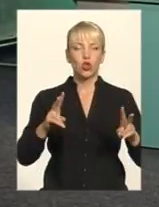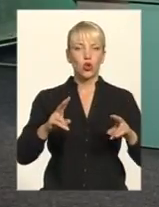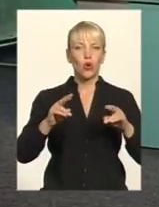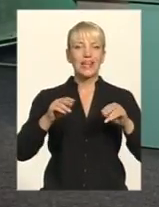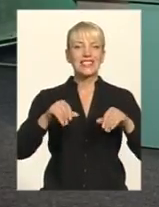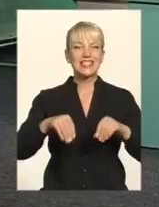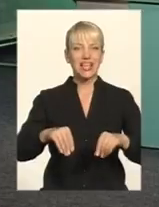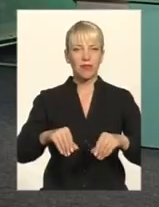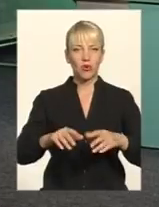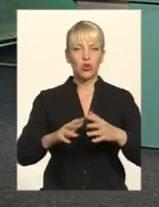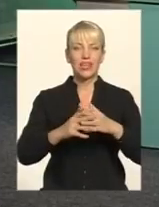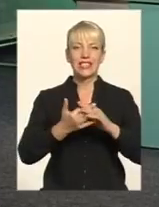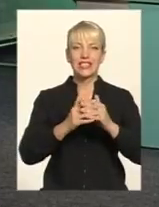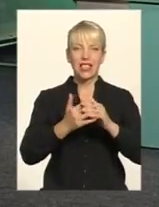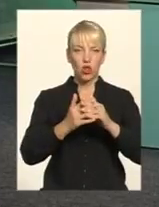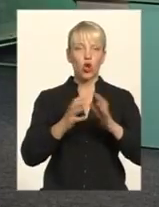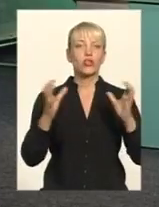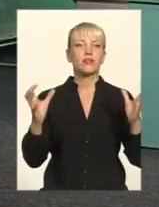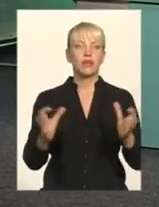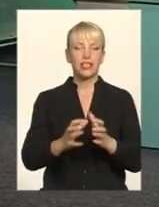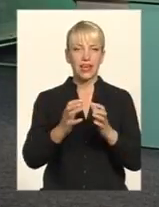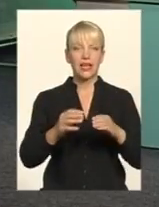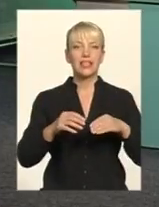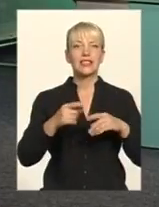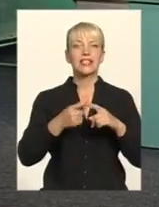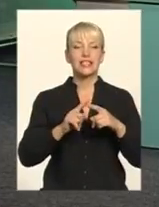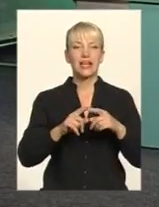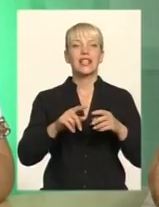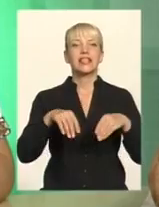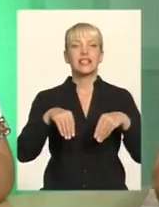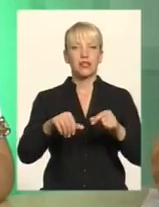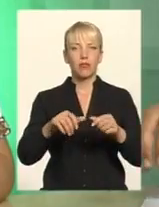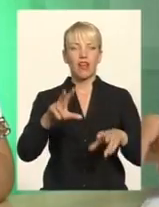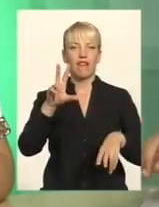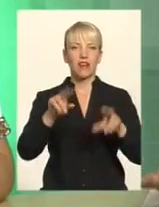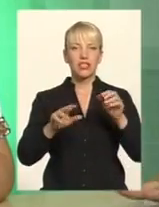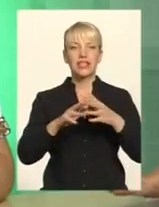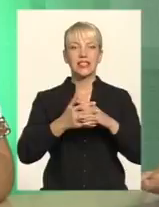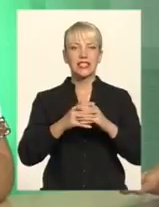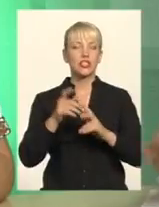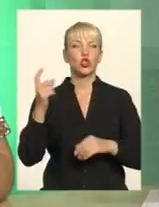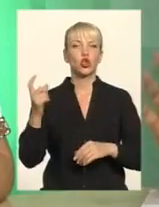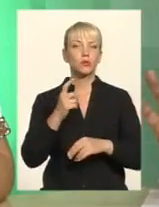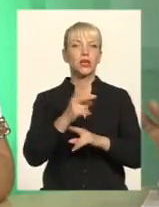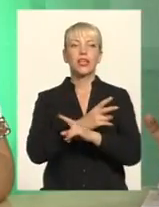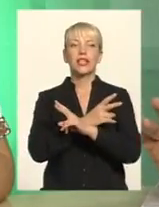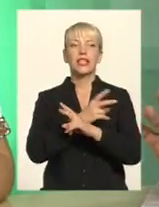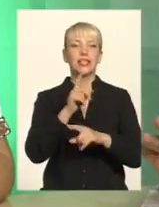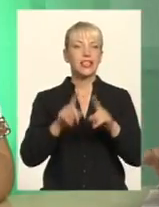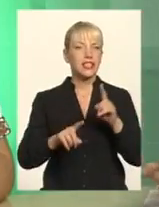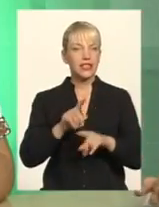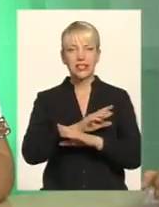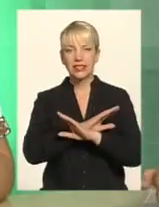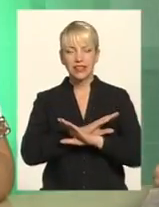статус землі і статус села зберігається, тобто та земля є сільськогосподарська, вона в селі і ніякі, бо деякі навіть